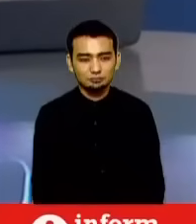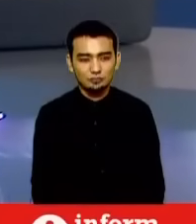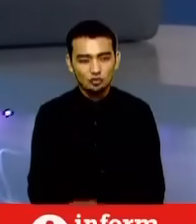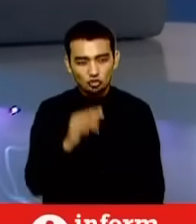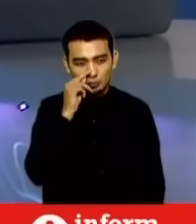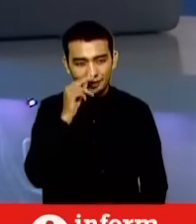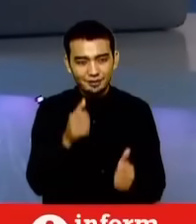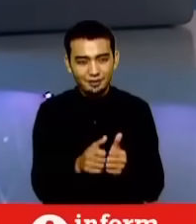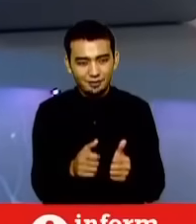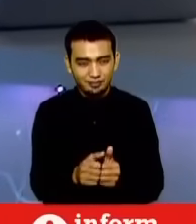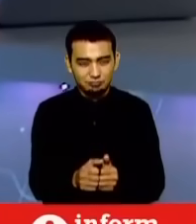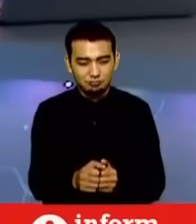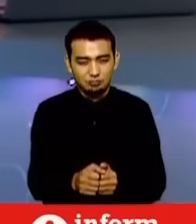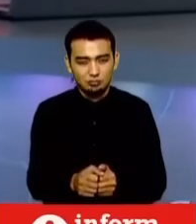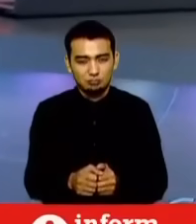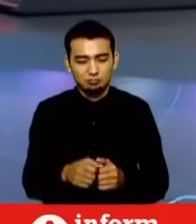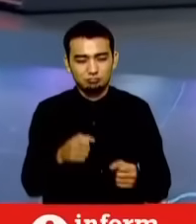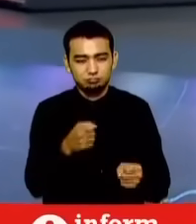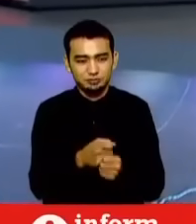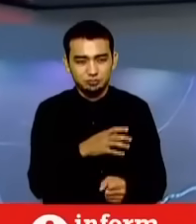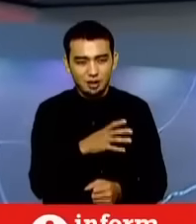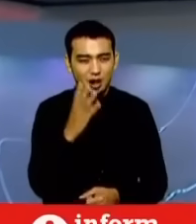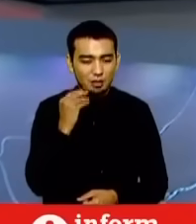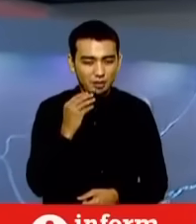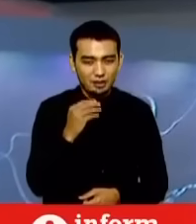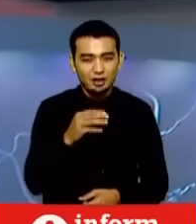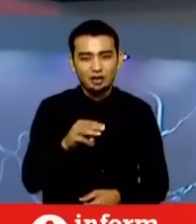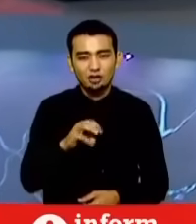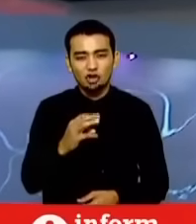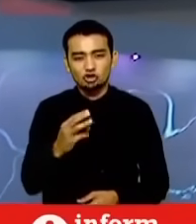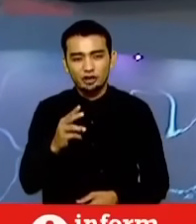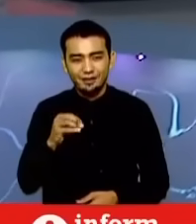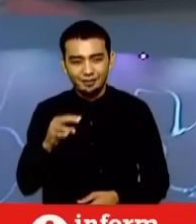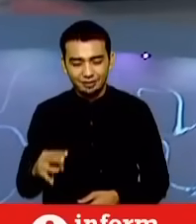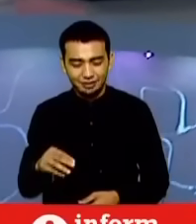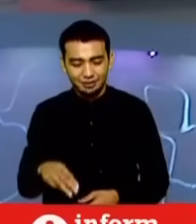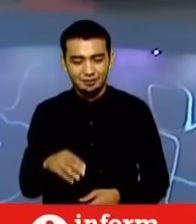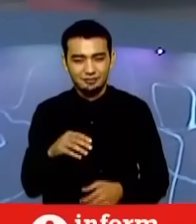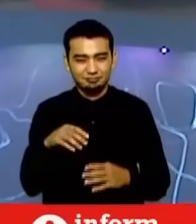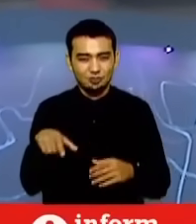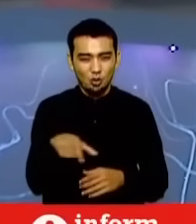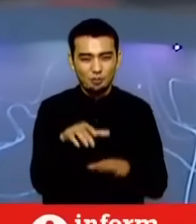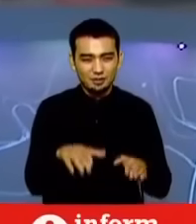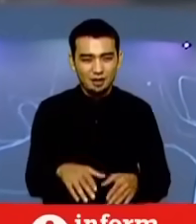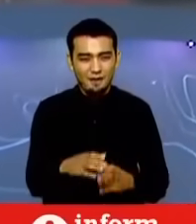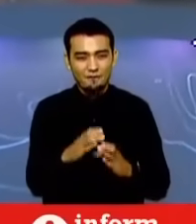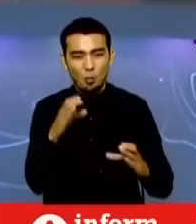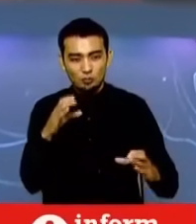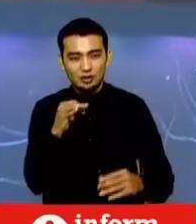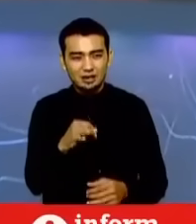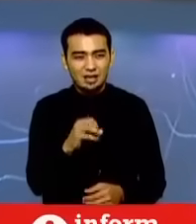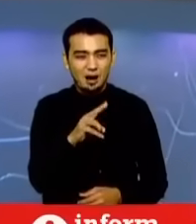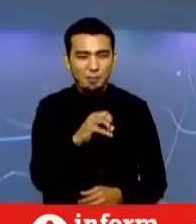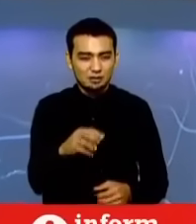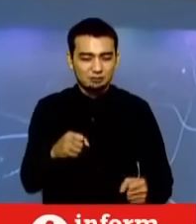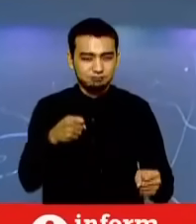Шымкент маңында ірі жол апаты болды. Алматы-Ташкент Термез тас жолының жолаушылар автобусы мен жүк көлік соқтығысқан. Жетісайдан